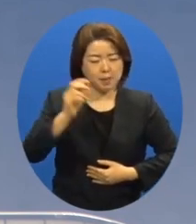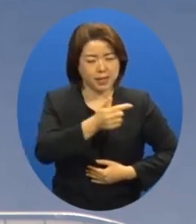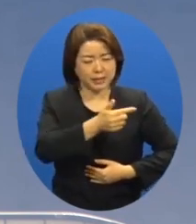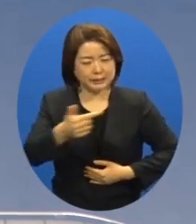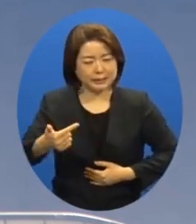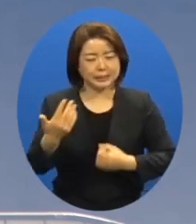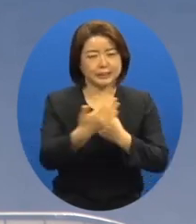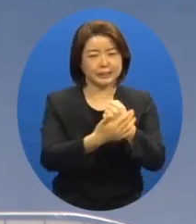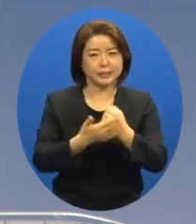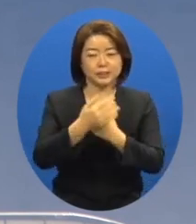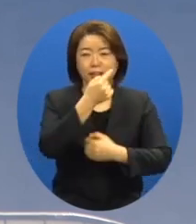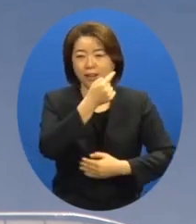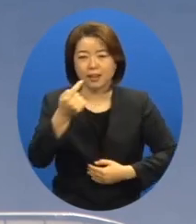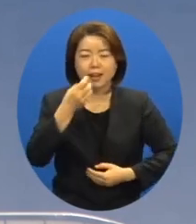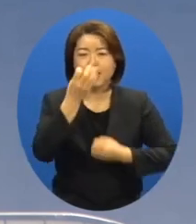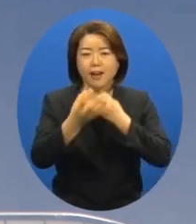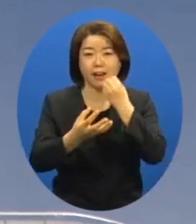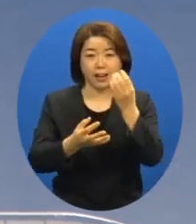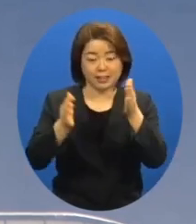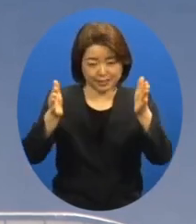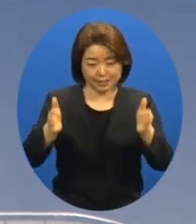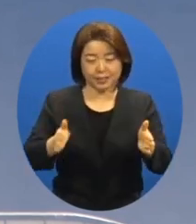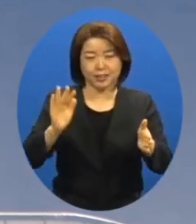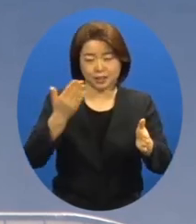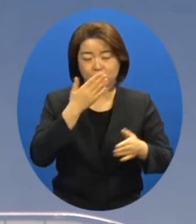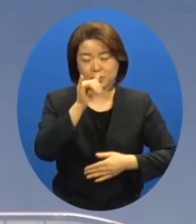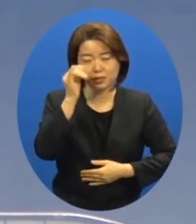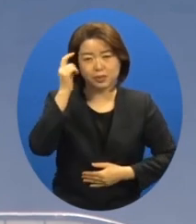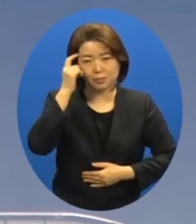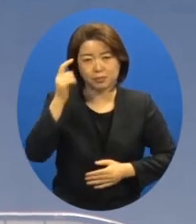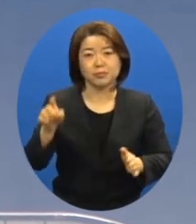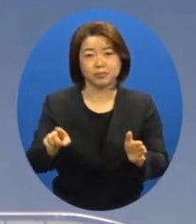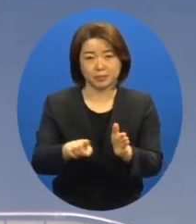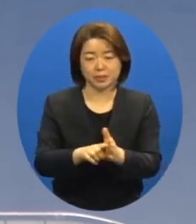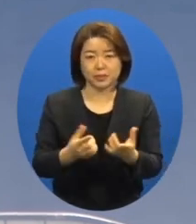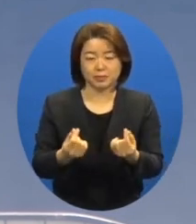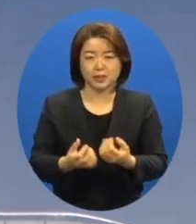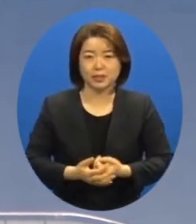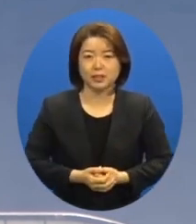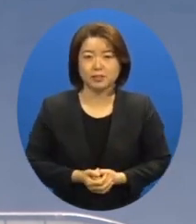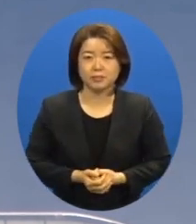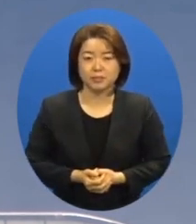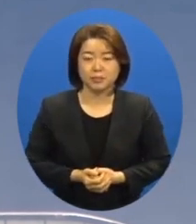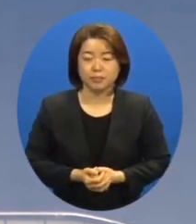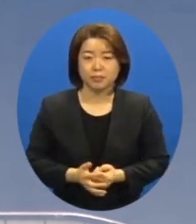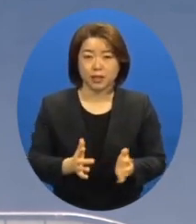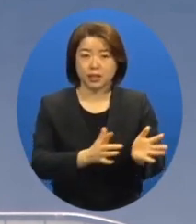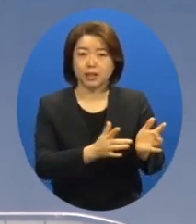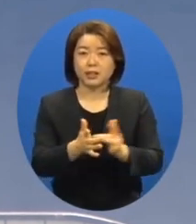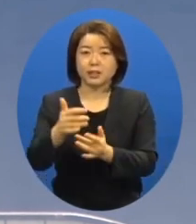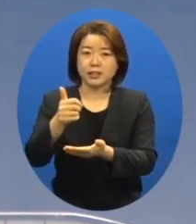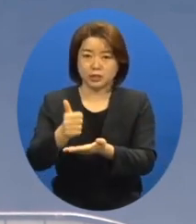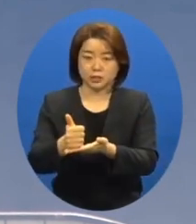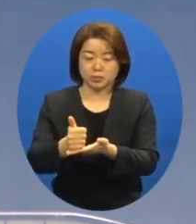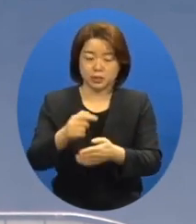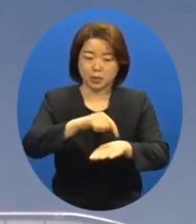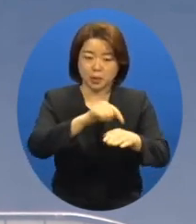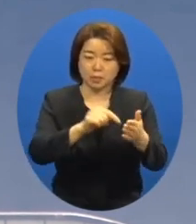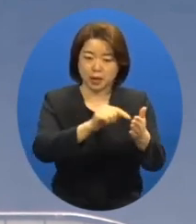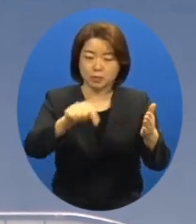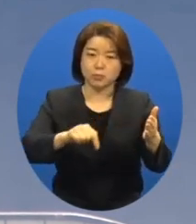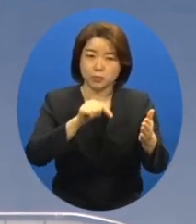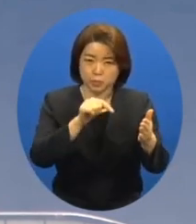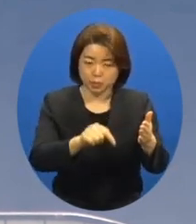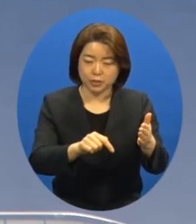은혜의 간증의 기간이 될 수 있을 거라고 믿습니다. 예수님은 마음이 사랑으로 가득하신